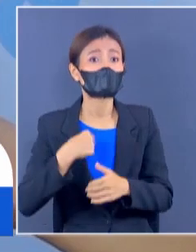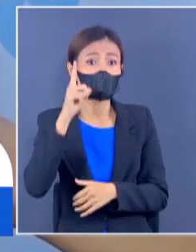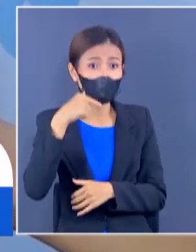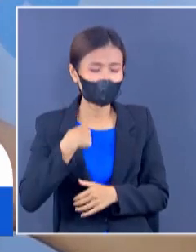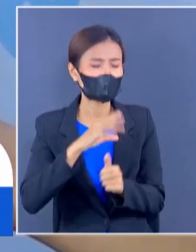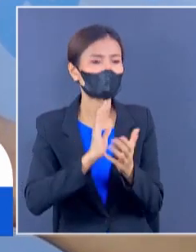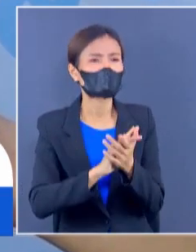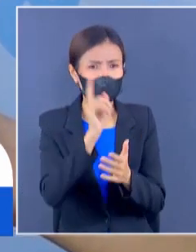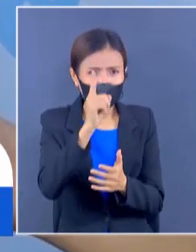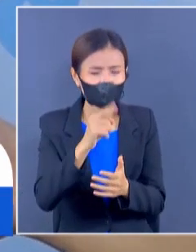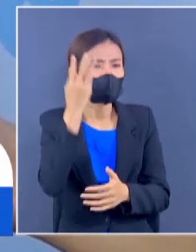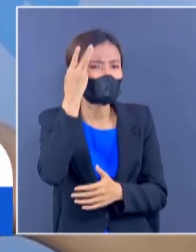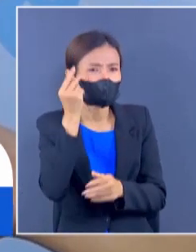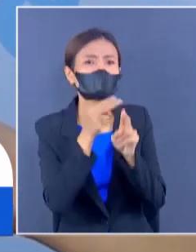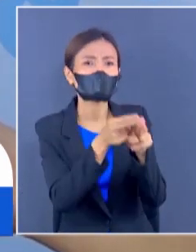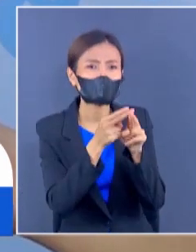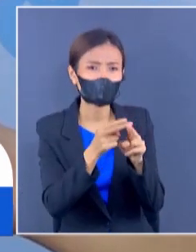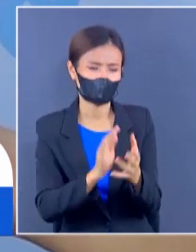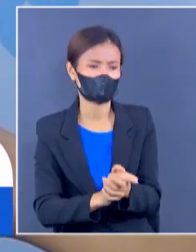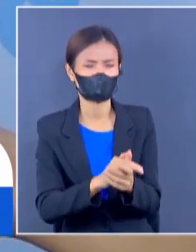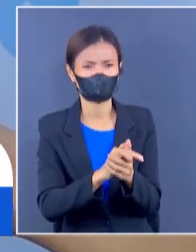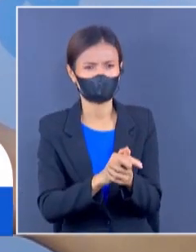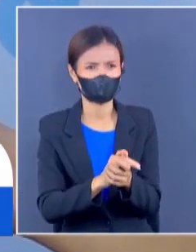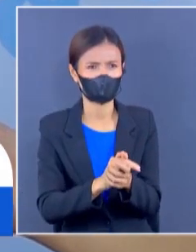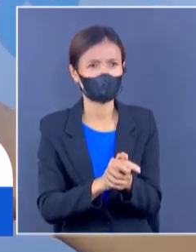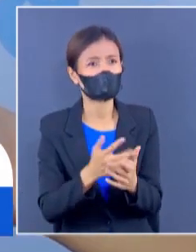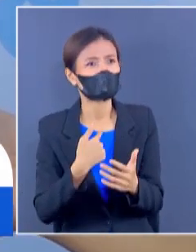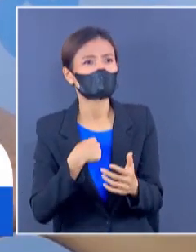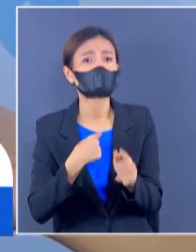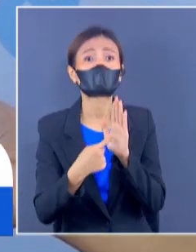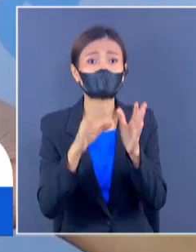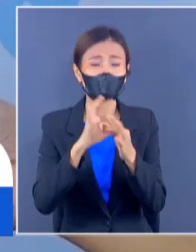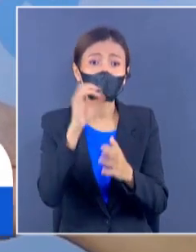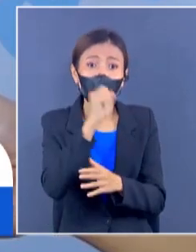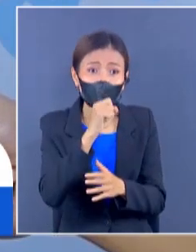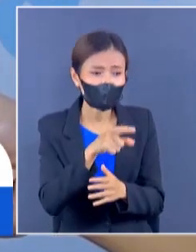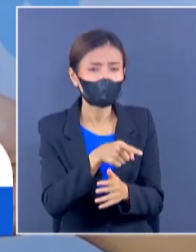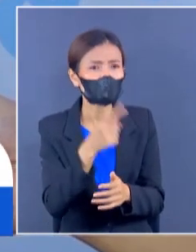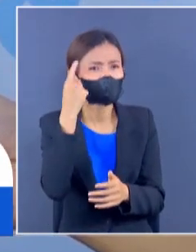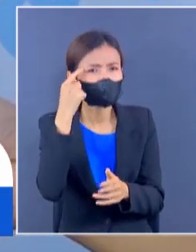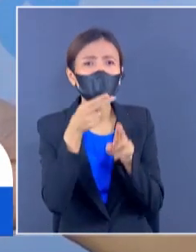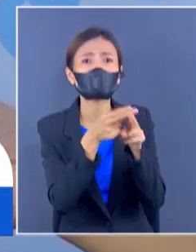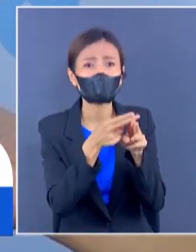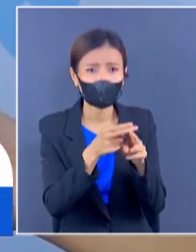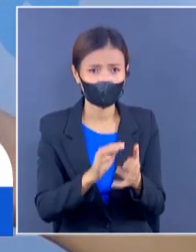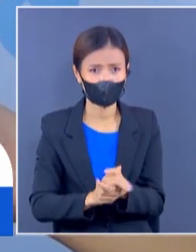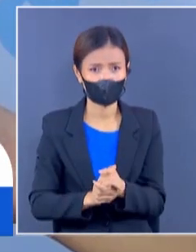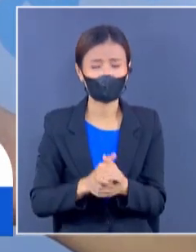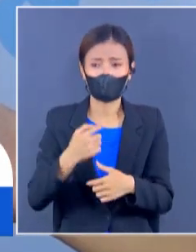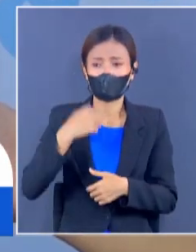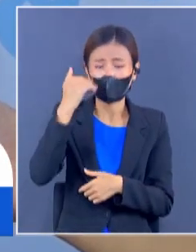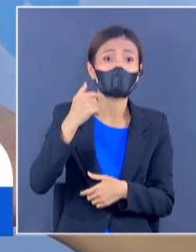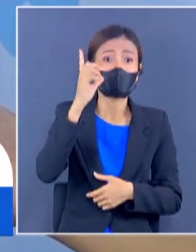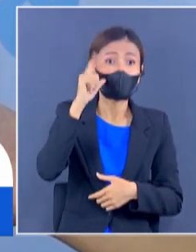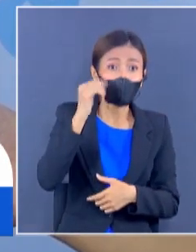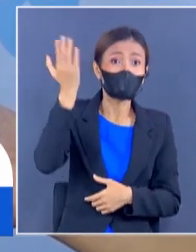คืออย่างโดยเฉพาะในเรื่องของการร้องเพลงอะไรเงี้ยแอนก็ไม่ได้ให้อะไรเลยแต่ละยุคในยุคของแม่มันก็ถูกสอนมาแบบนึงอะไรอย่างเงี้ยค่ะ